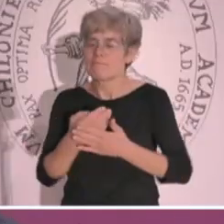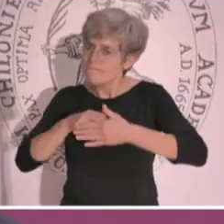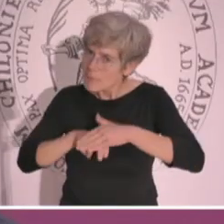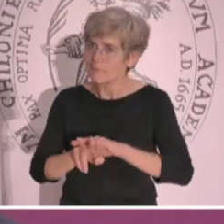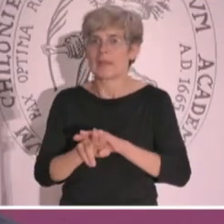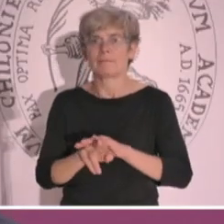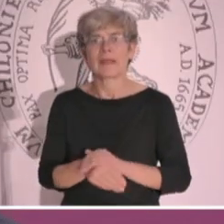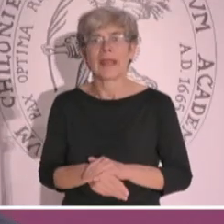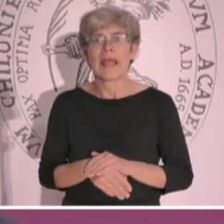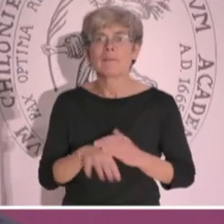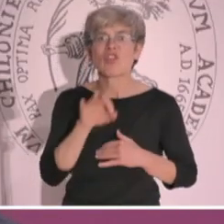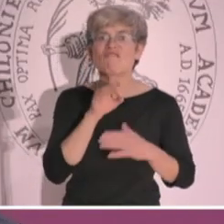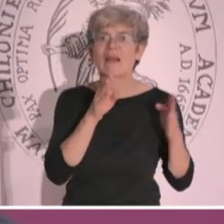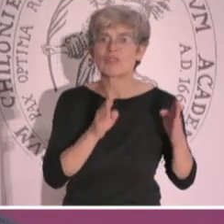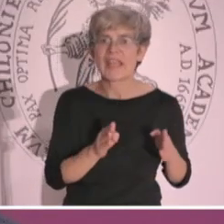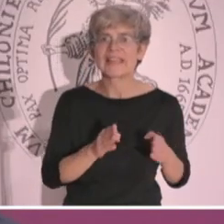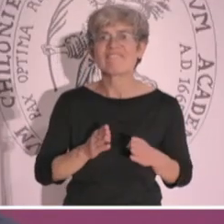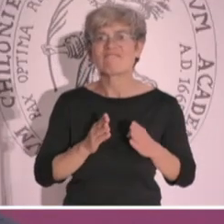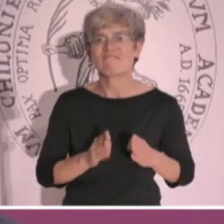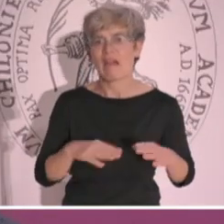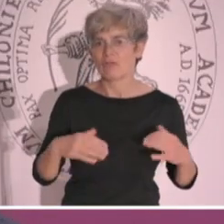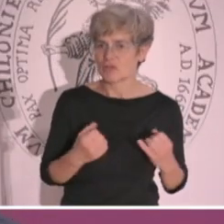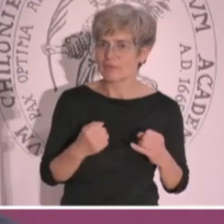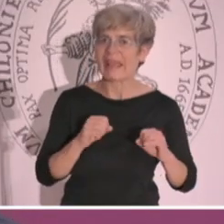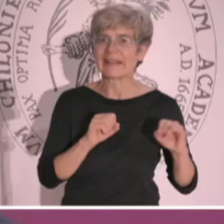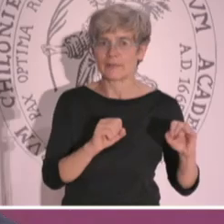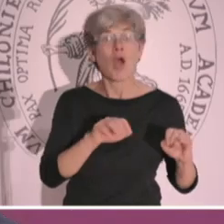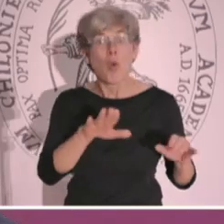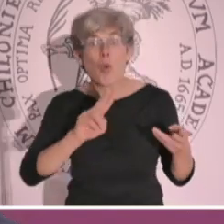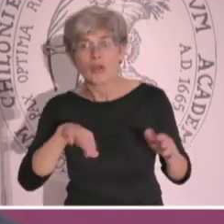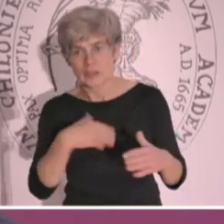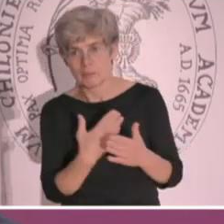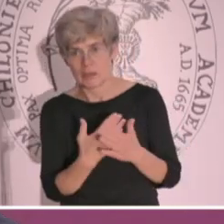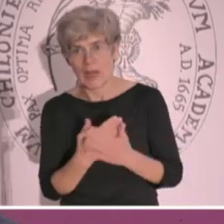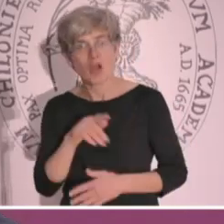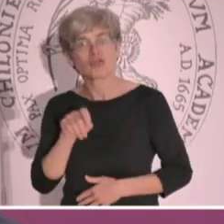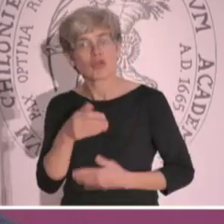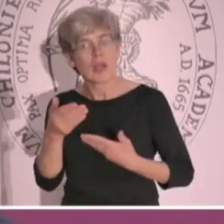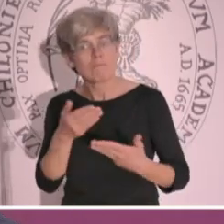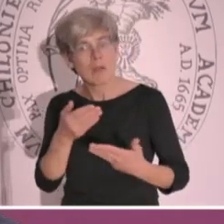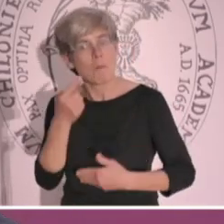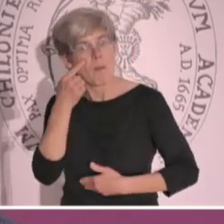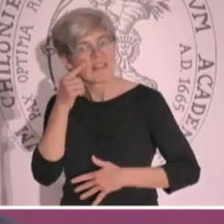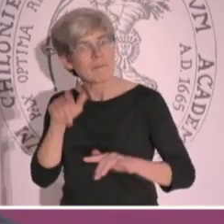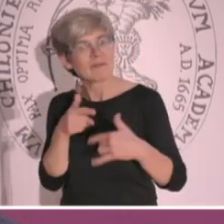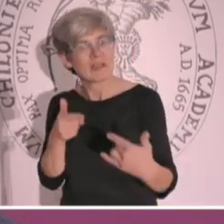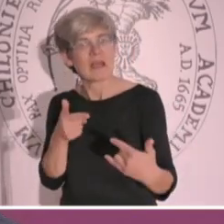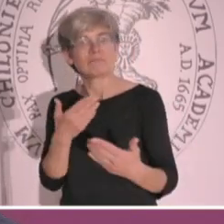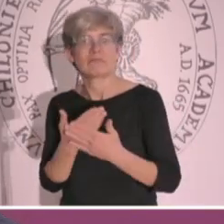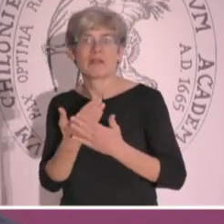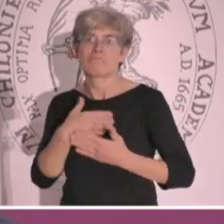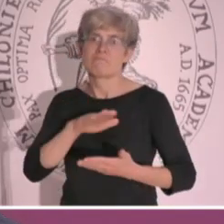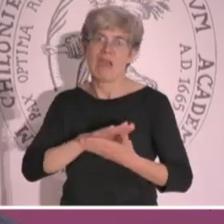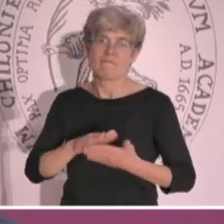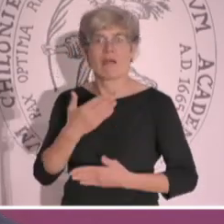Nur ein kurzes Beispiel, die Studienberatung ist jetzt aufgrund von Videokonferenzen noch einfacher, noch schneller, noch unmittelbarer. Das